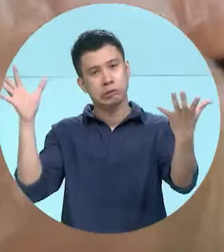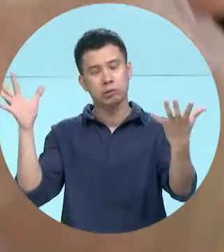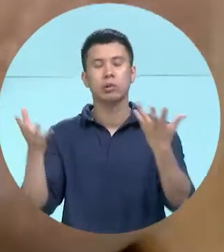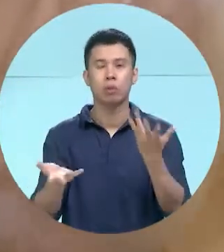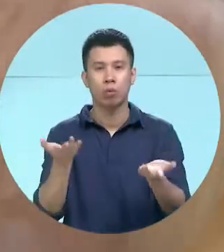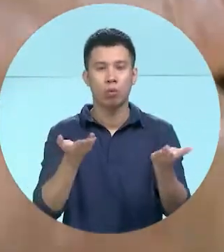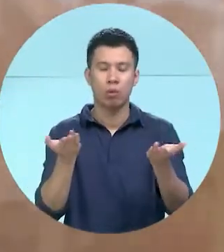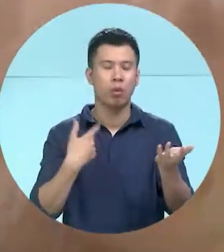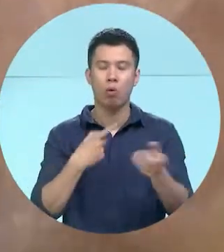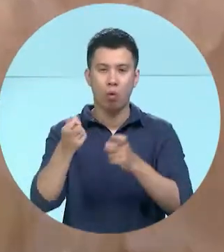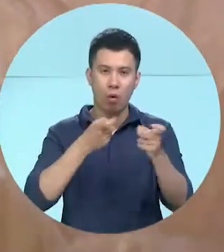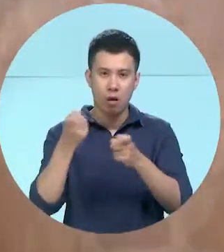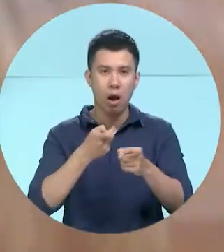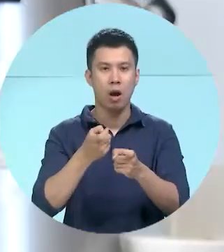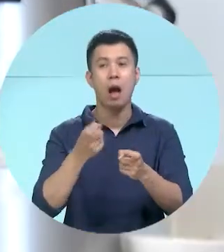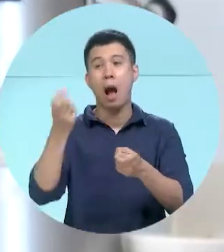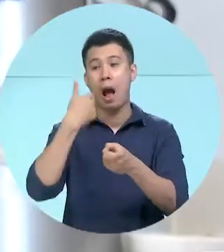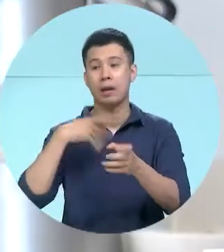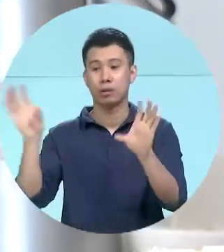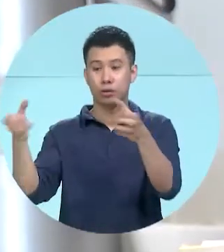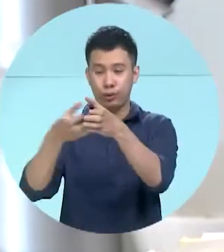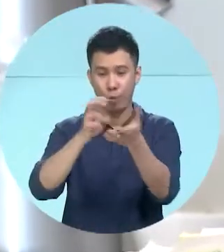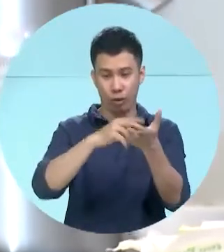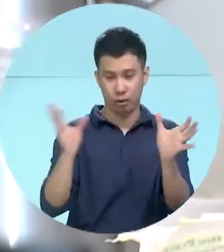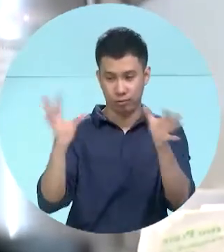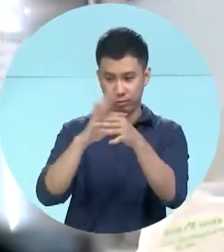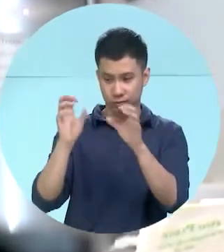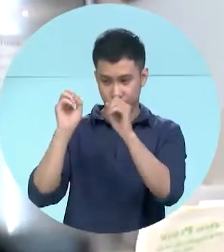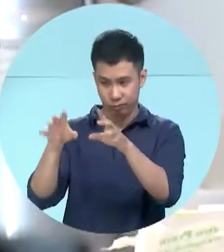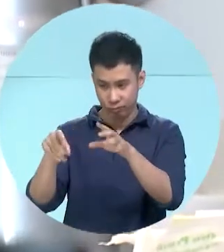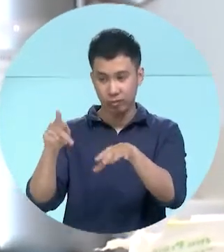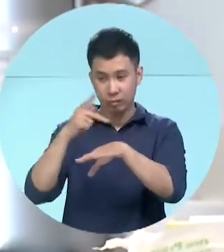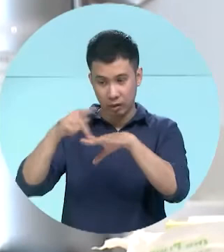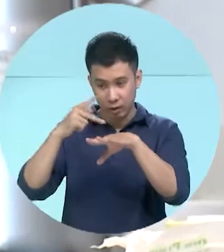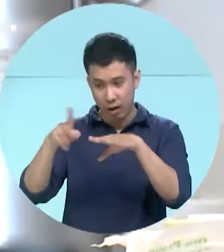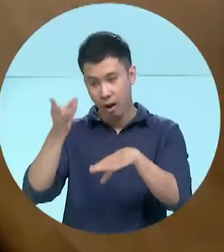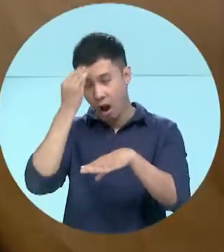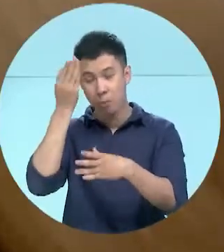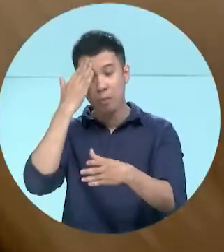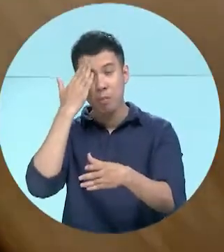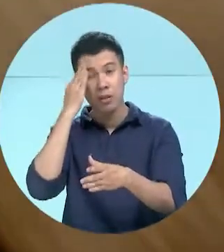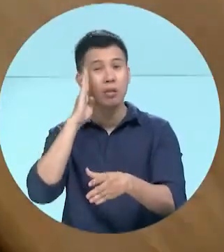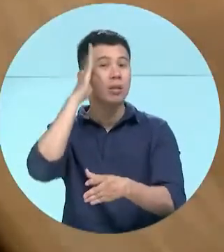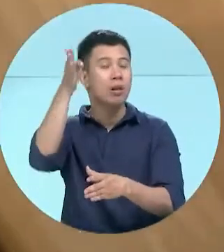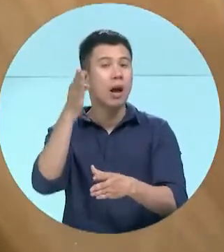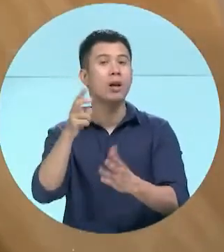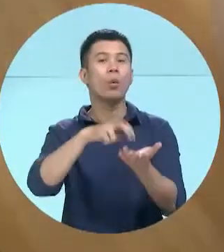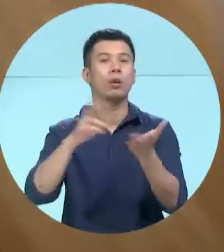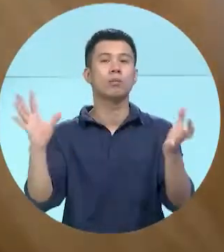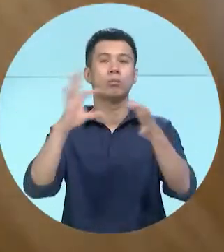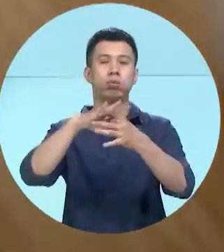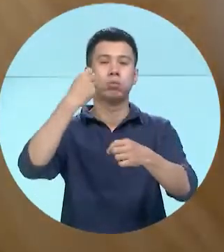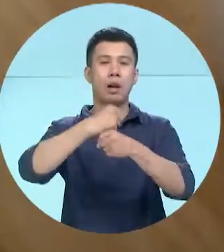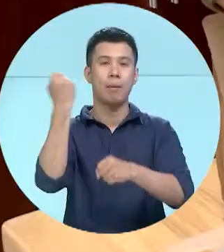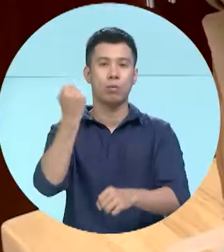on an ongoing basis, we're trying to provide training for our staff as well on how to work with people that have